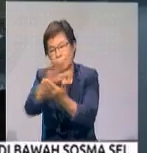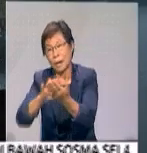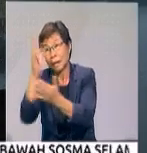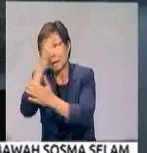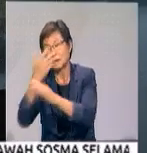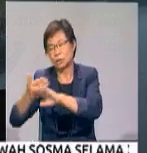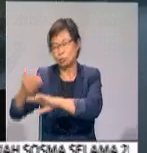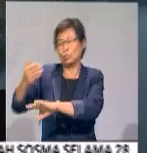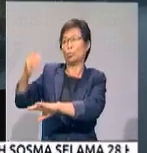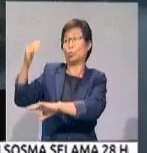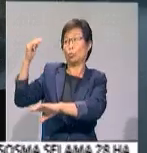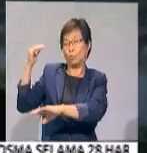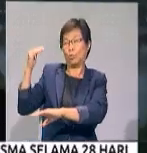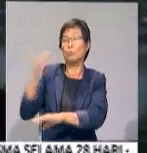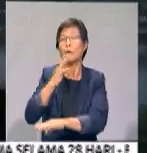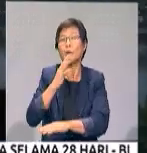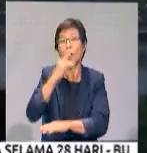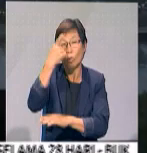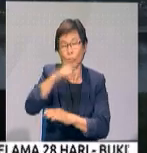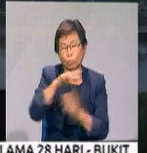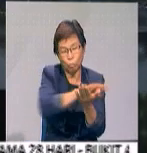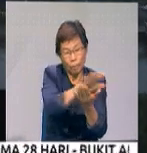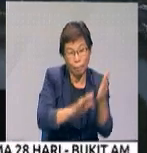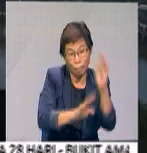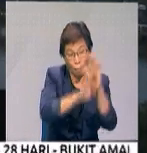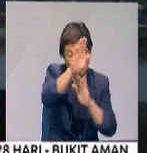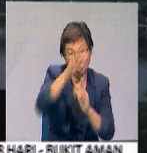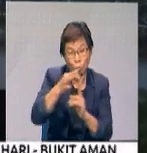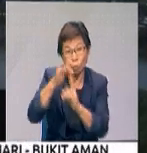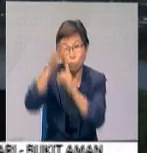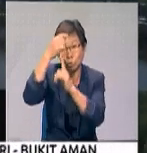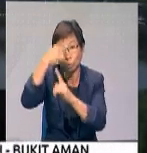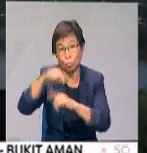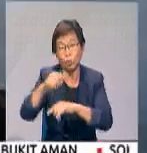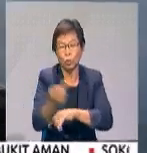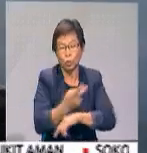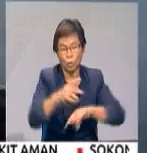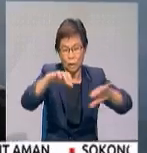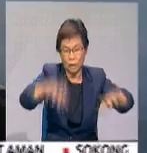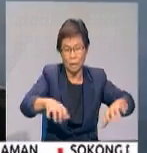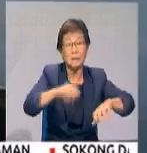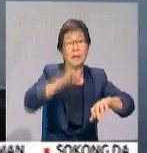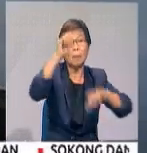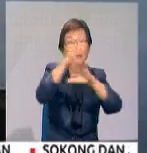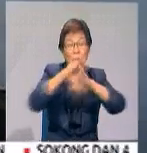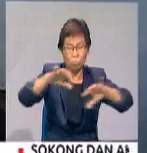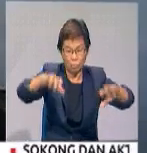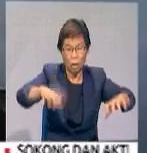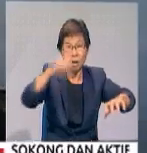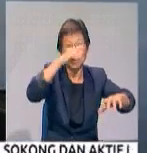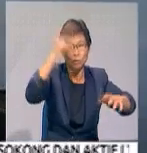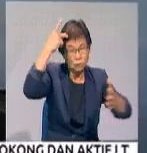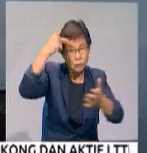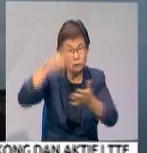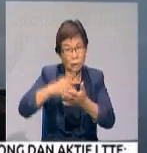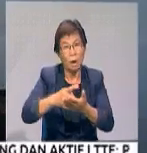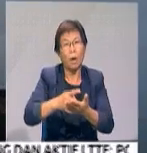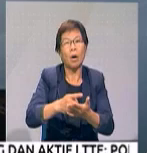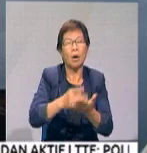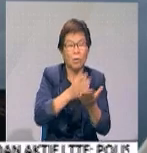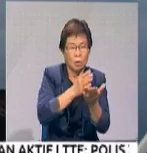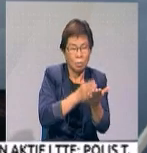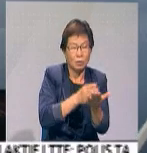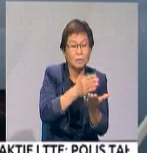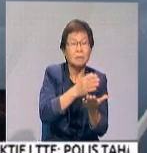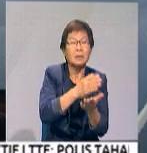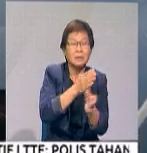kerajaan sebelum ini. Tambahnya, bagi merangka pembangunan khusus untuk kedua-dua negeri itu, kerajaan telah mengenal pasti sektor tumpuan